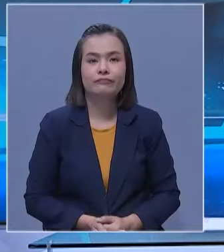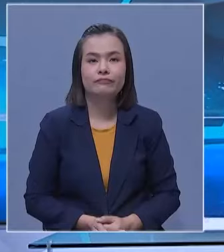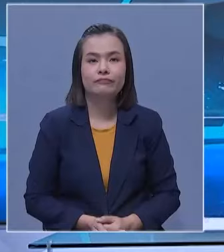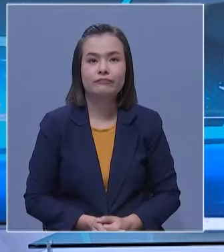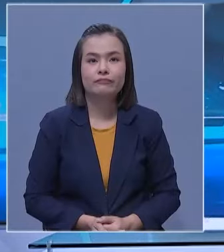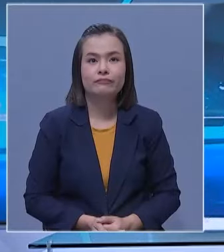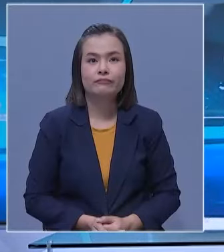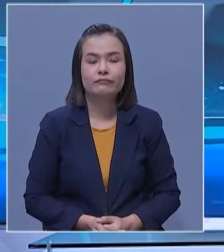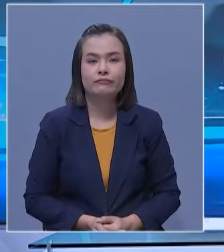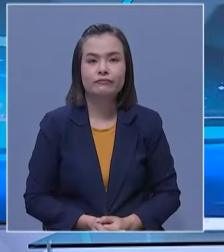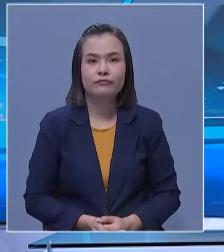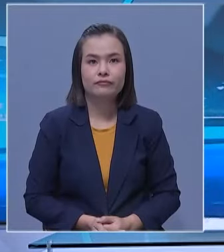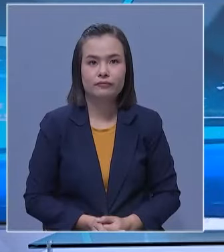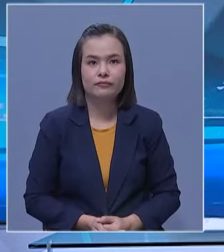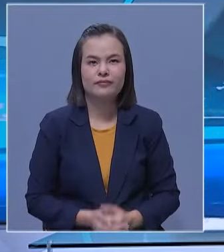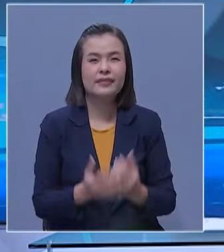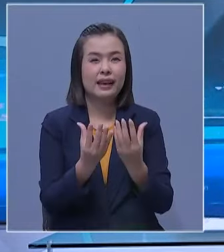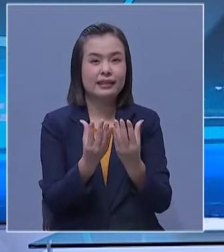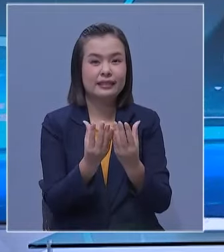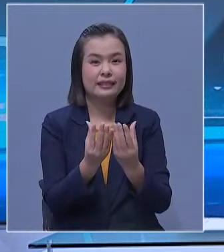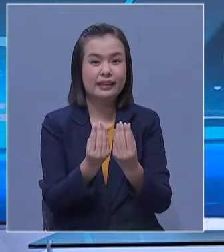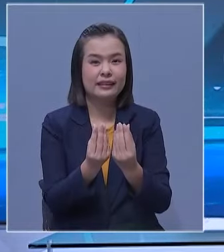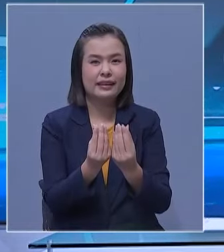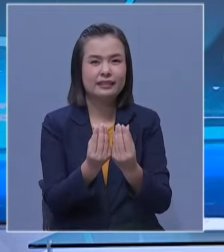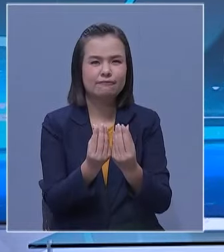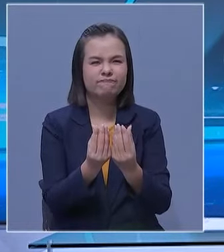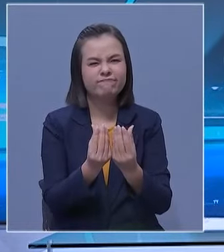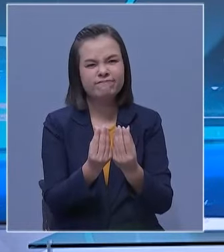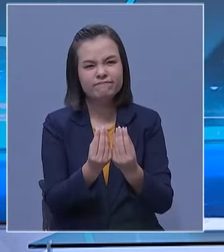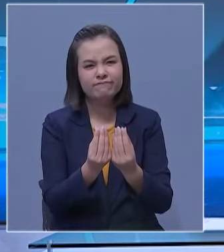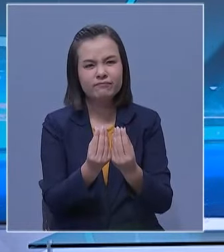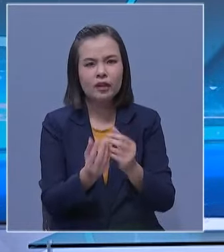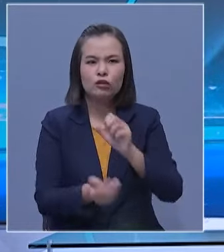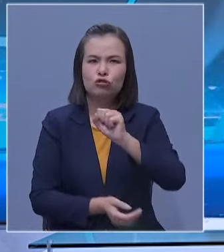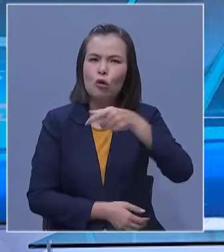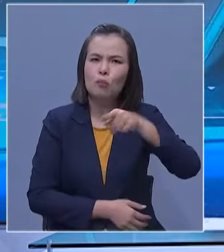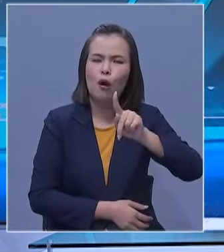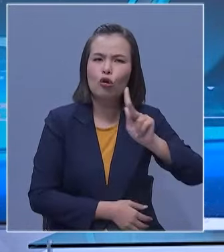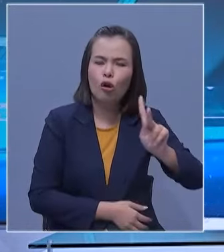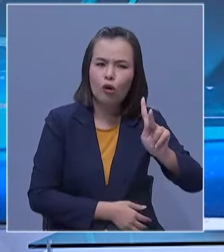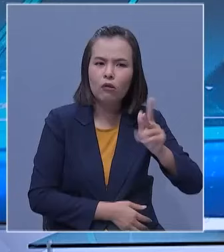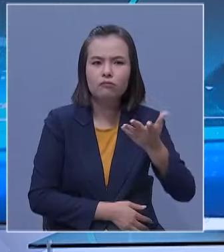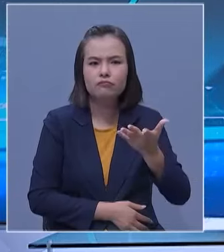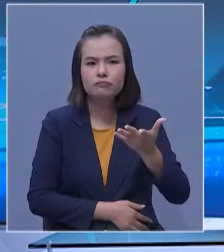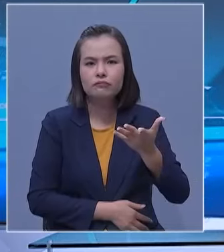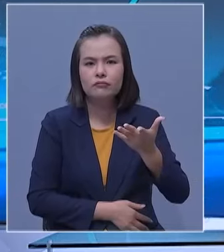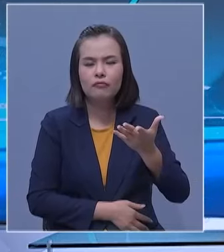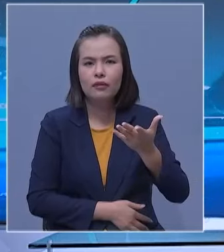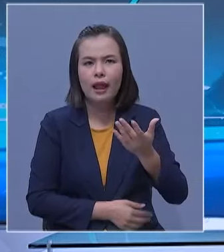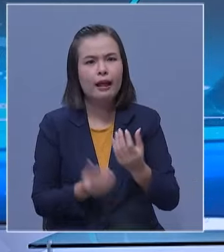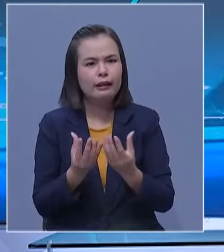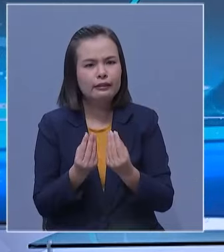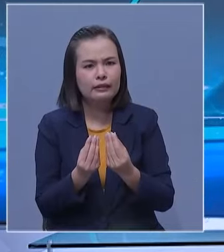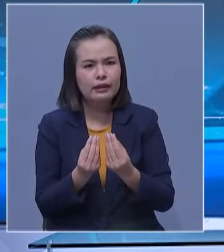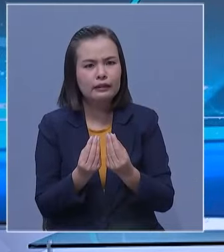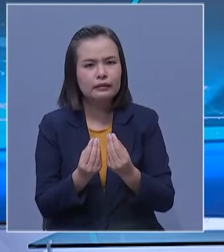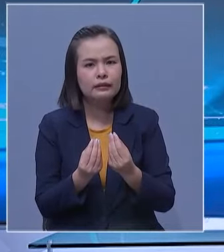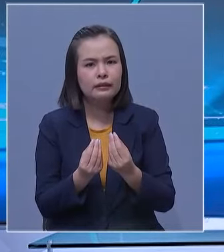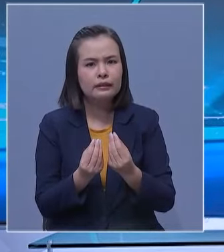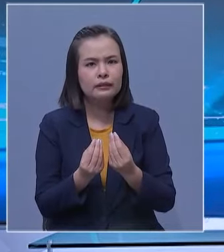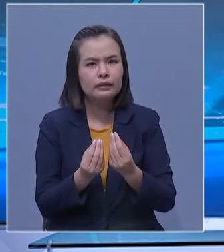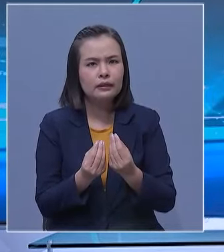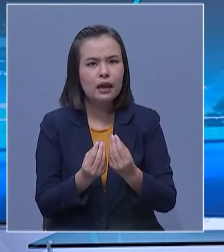กรณีของที่ดินนที่จะเป็นของสปกมั้ยหรือว่าจะเป็นพื้นที่ที่ลุกล้ำเข้าไปในเขต